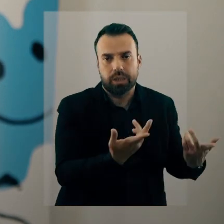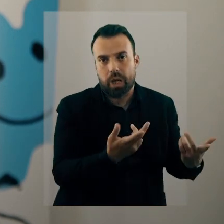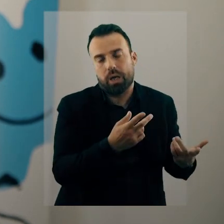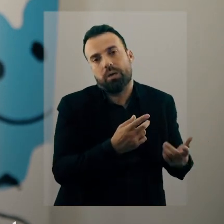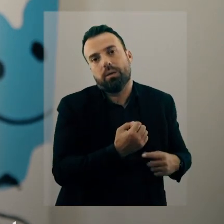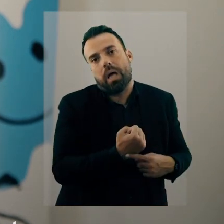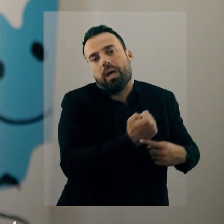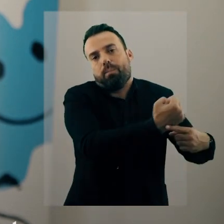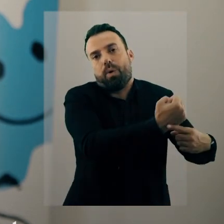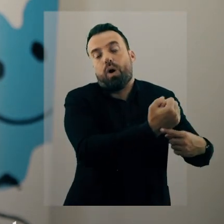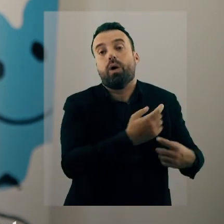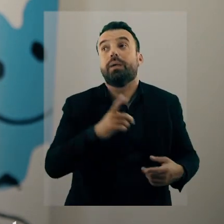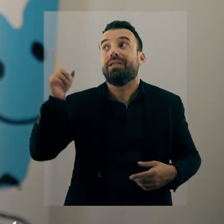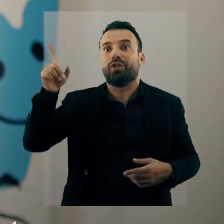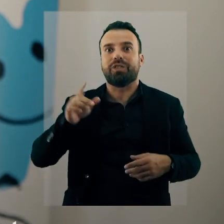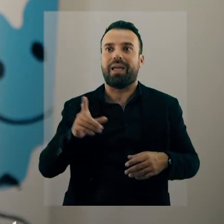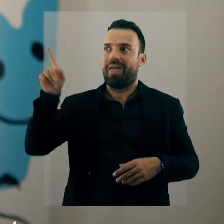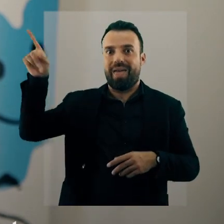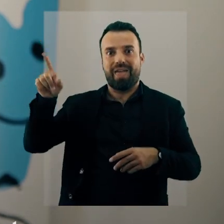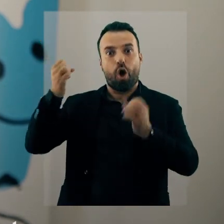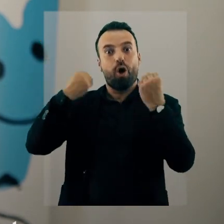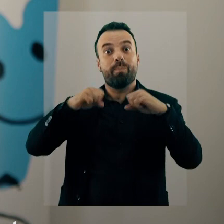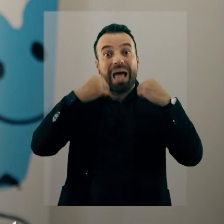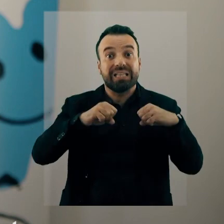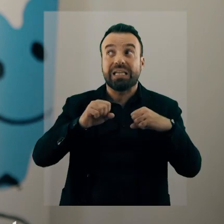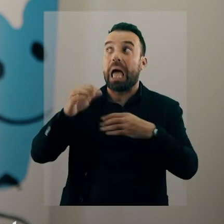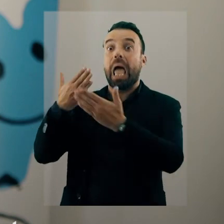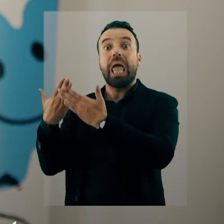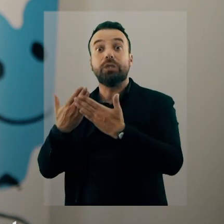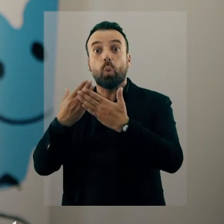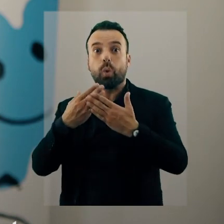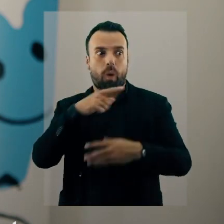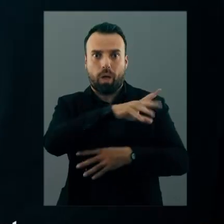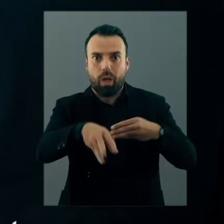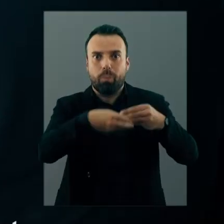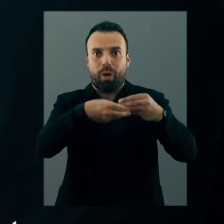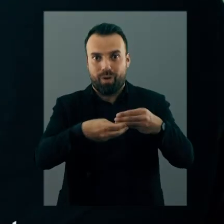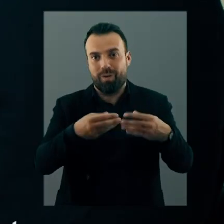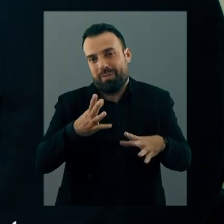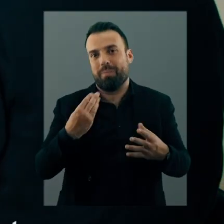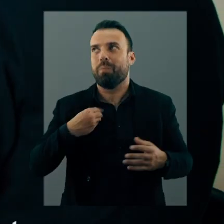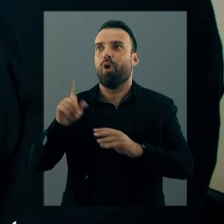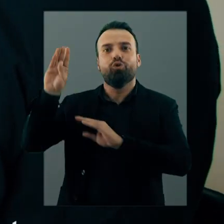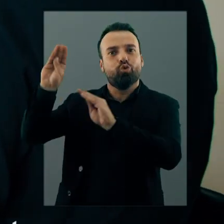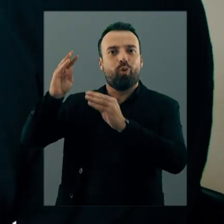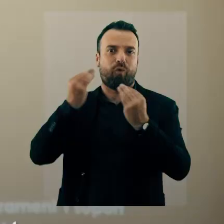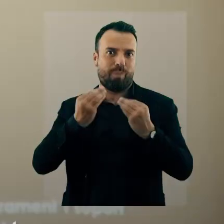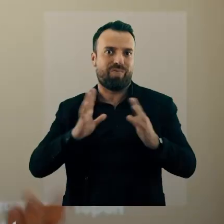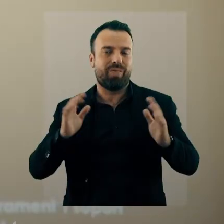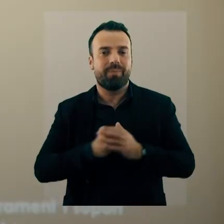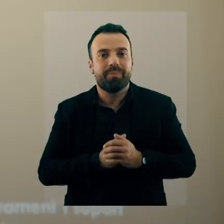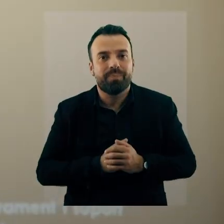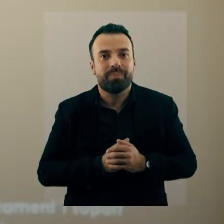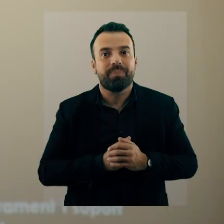moltes necessitats, i per una altra banda complementar mitjançant la pràctica amb escenaris, amb espais reals, aquesta formació